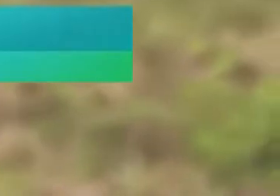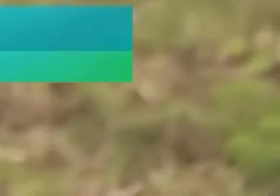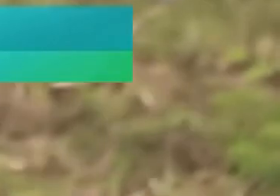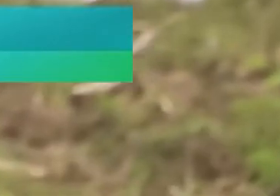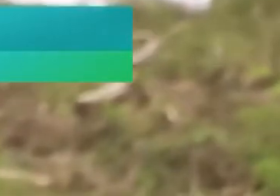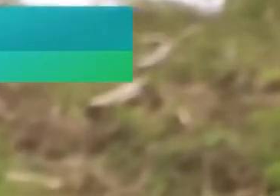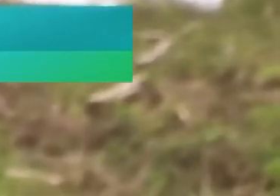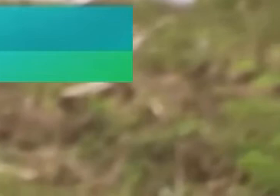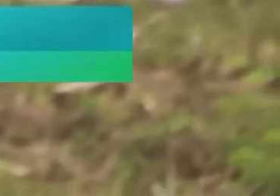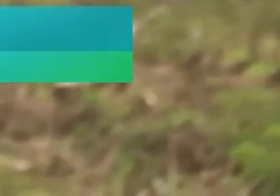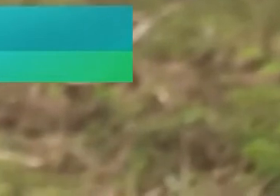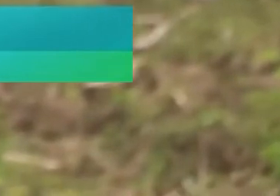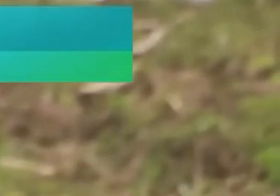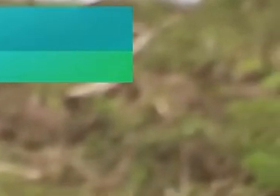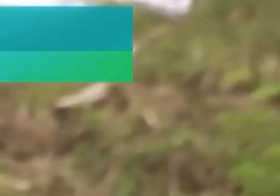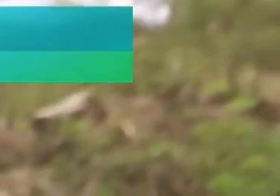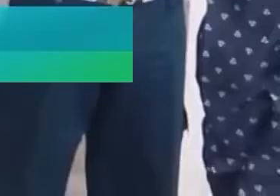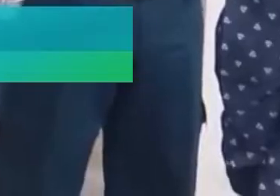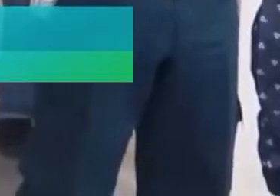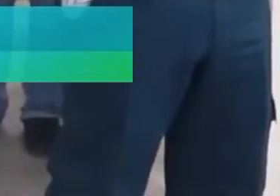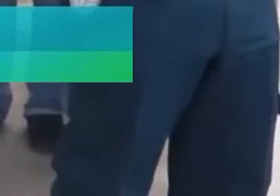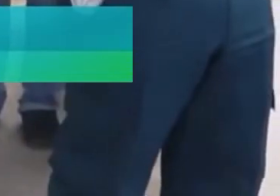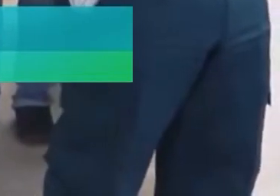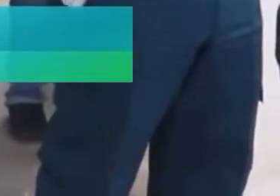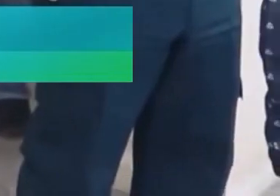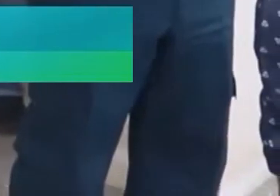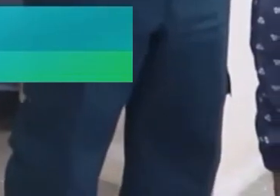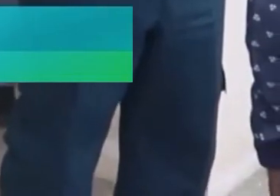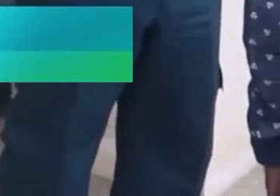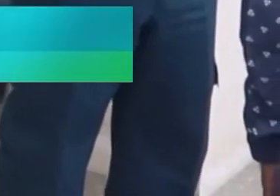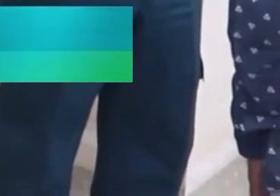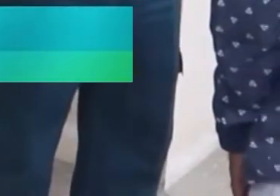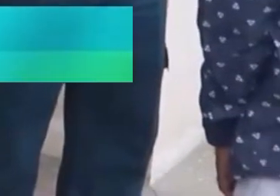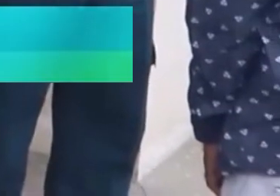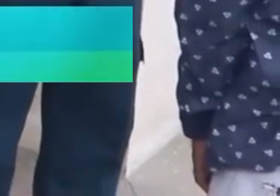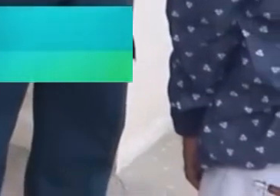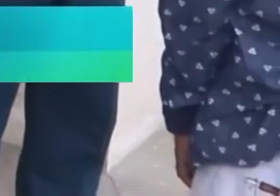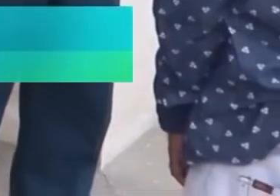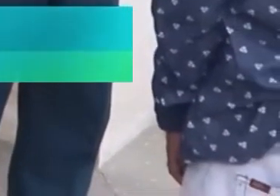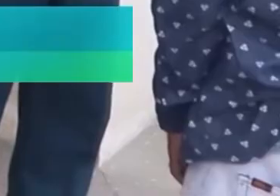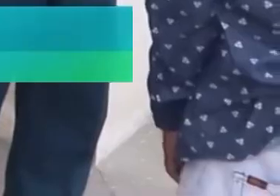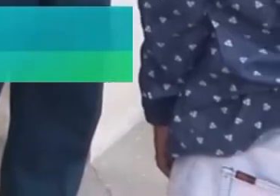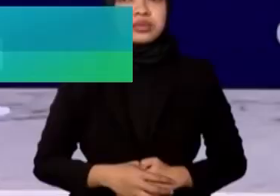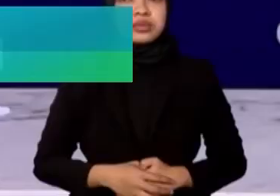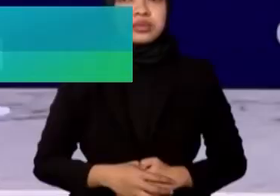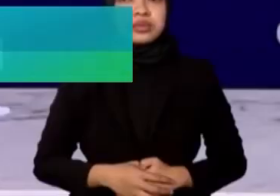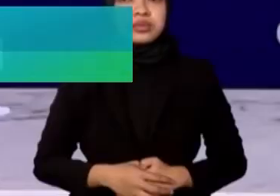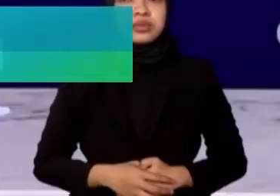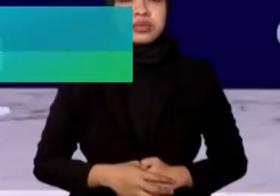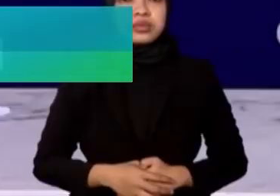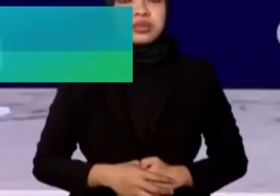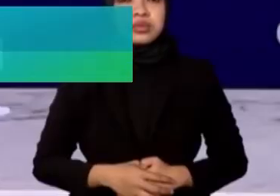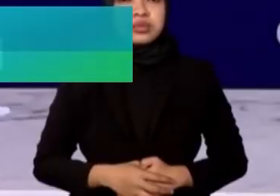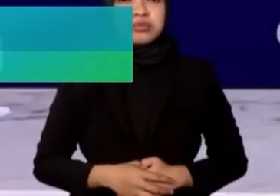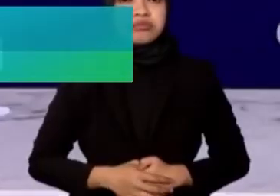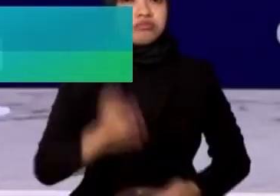upaya lanjutan perubahan perilaku dan arahan strategis komunikasi publik kedepannya. Ingat bahwa tidak ada